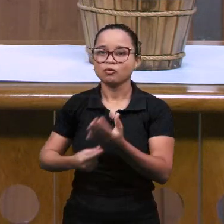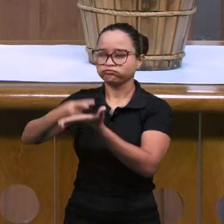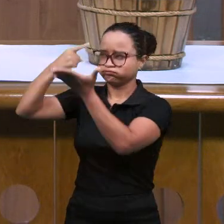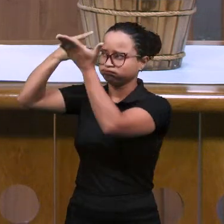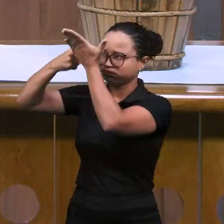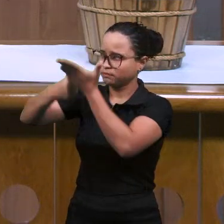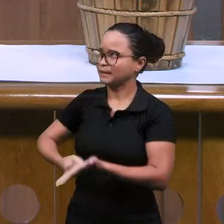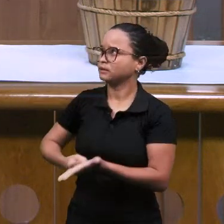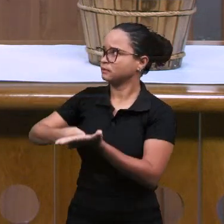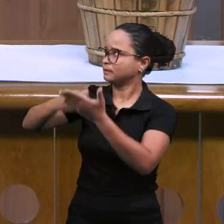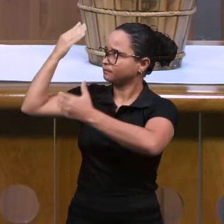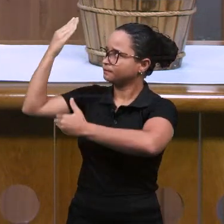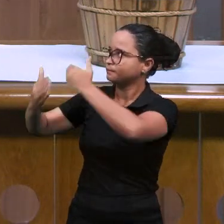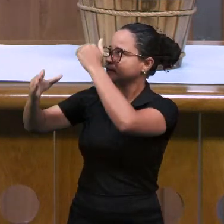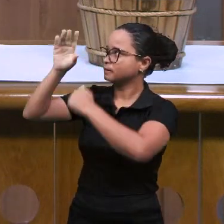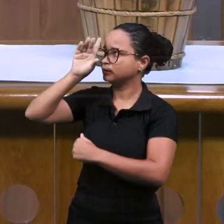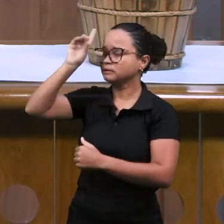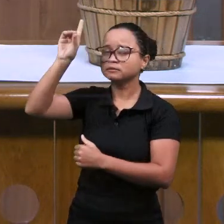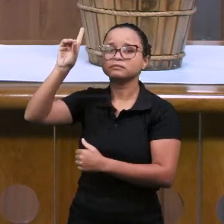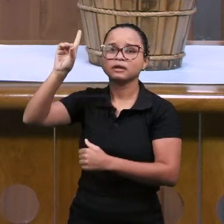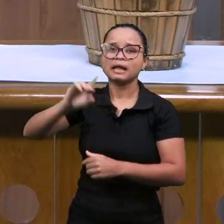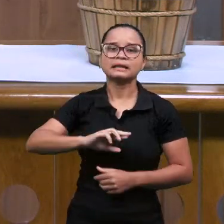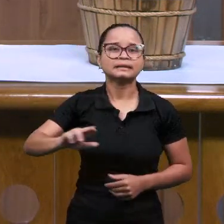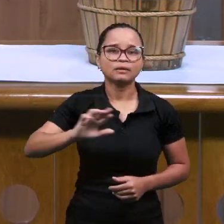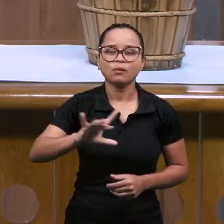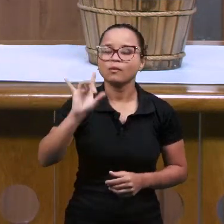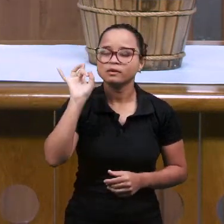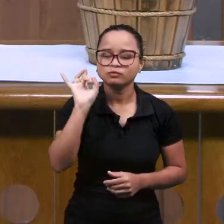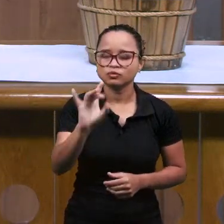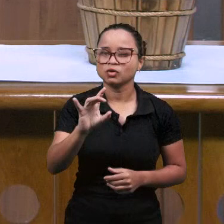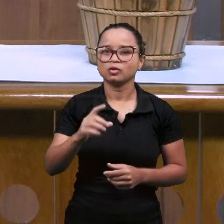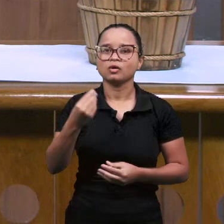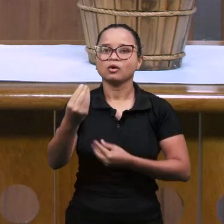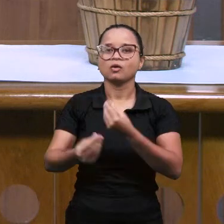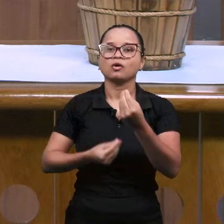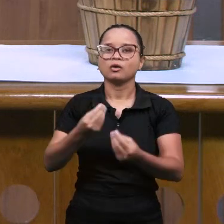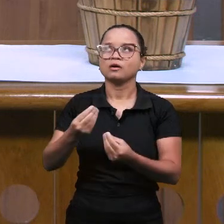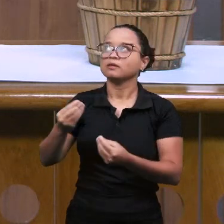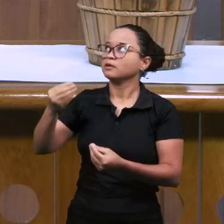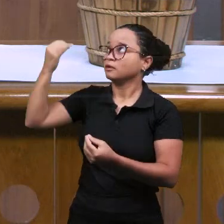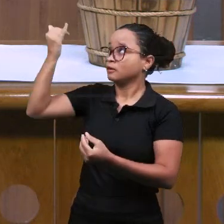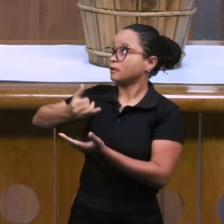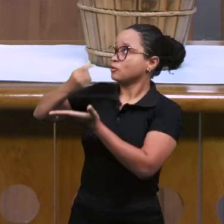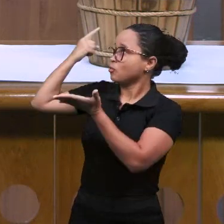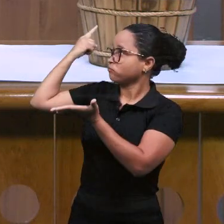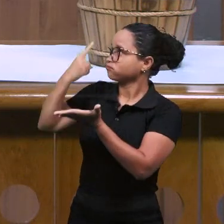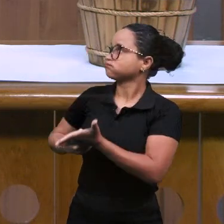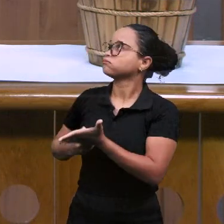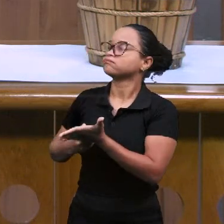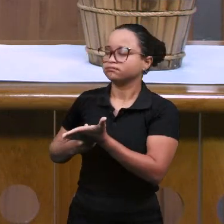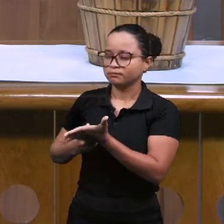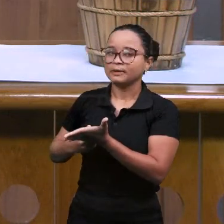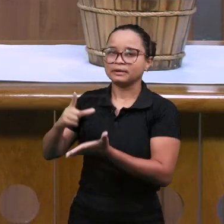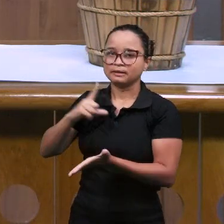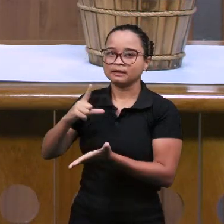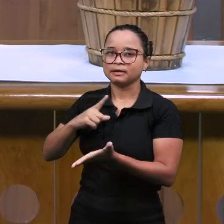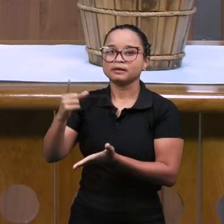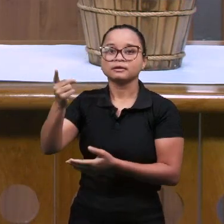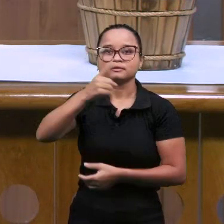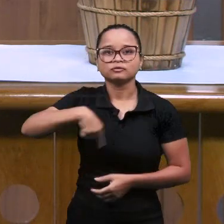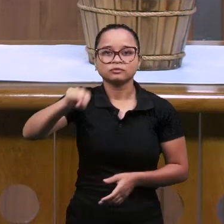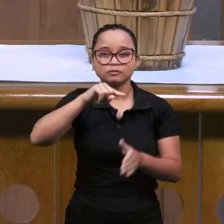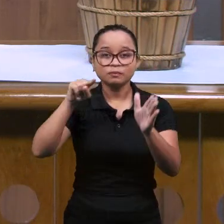devant Dieu. Pas seulement ceux qui vont entendre la part du Seigneur, mais l'engagement. Et nous allons voir les questions qui